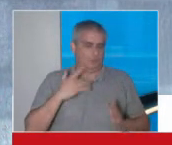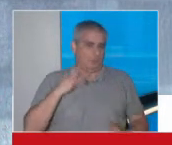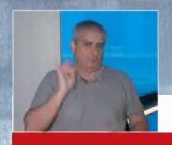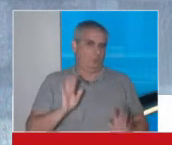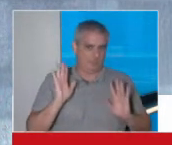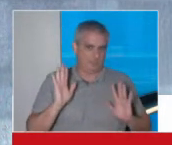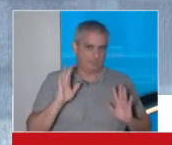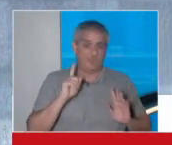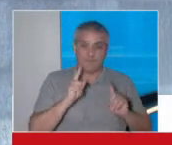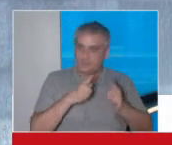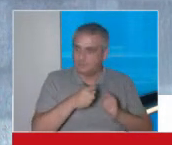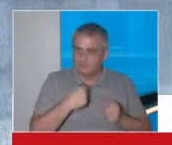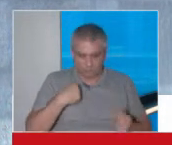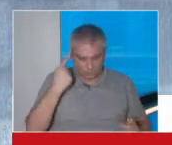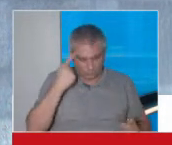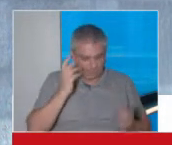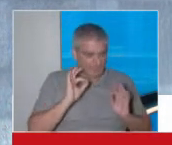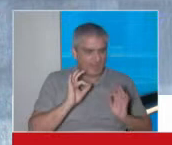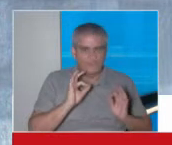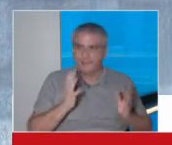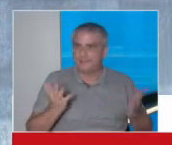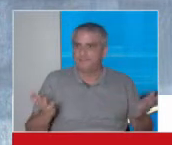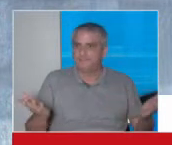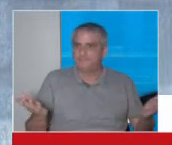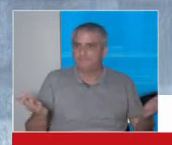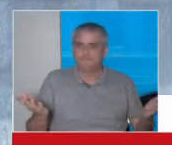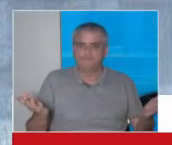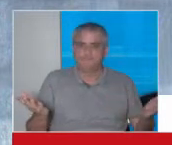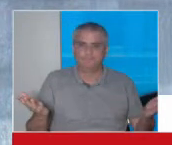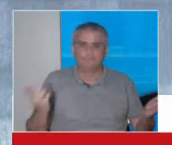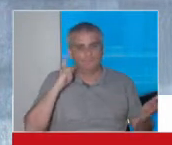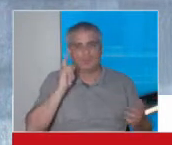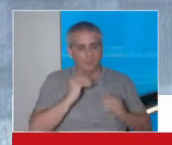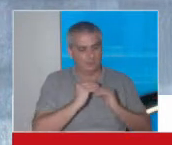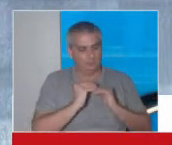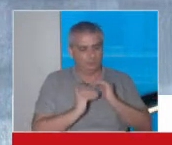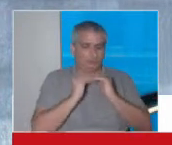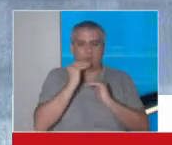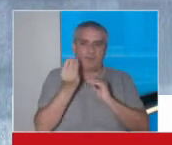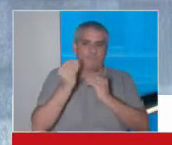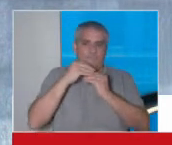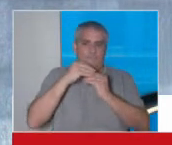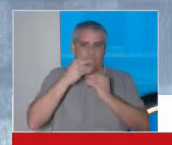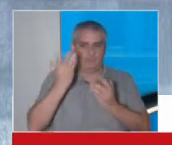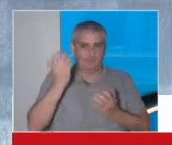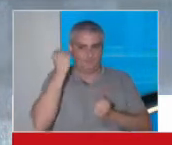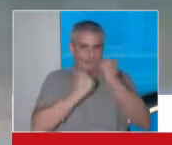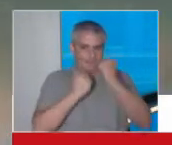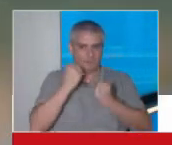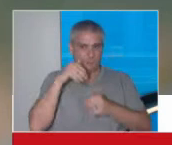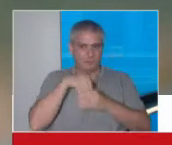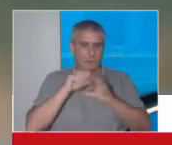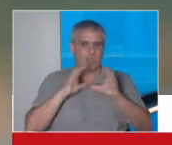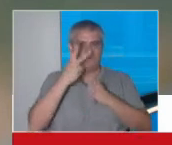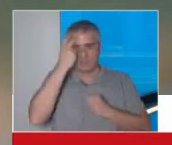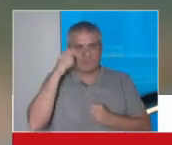ונורא. במקרה הזה אני חושב שבאמת מדובר לא יודע, בשלב נוסף ברציחות, גל הרציחות